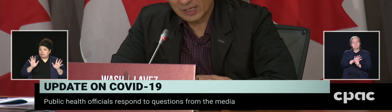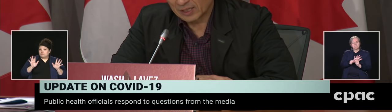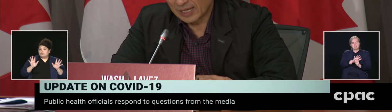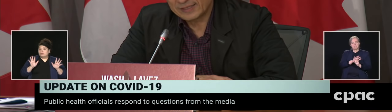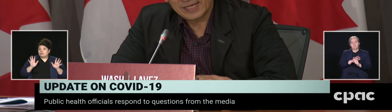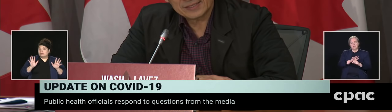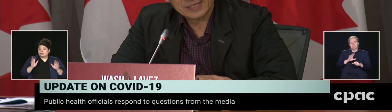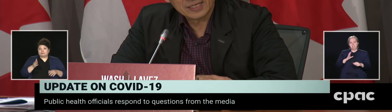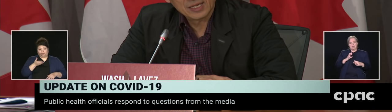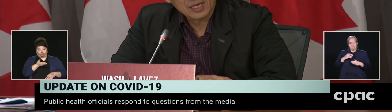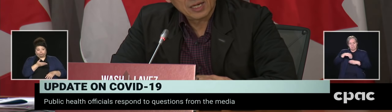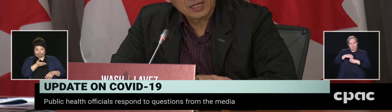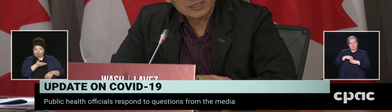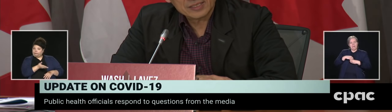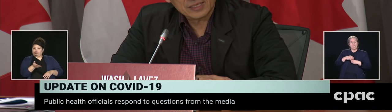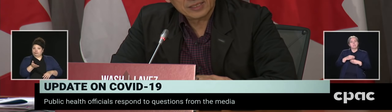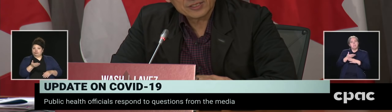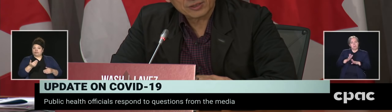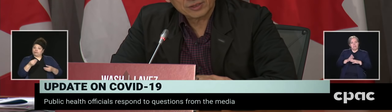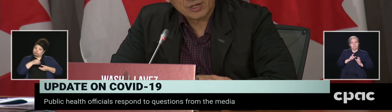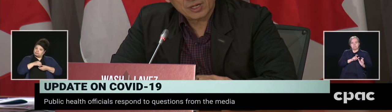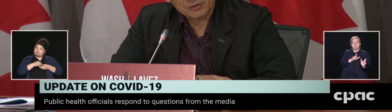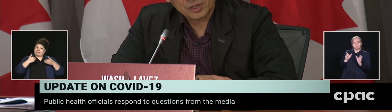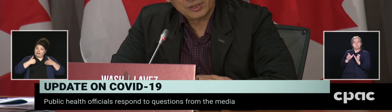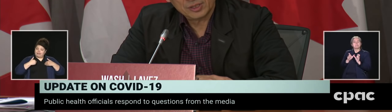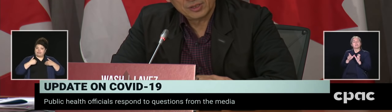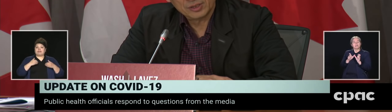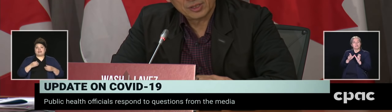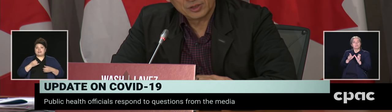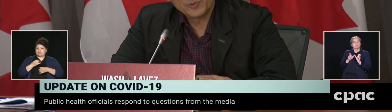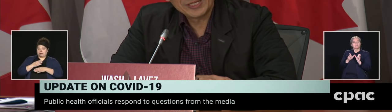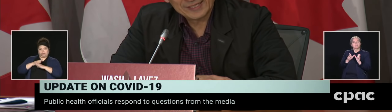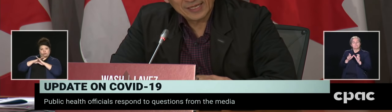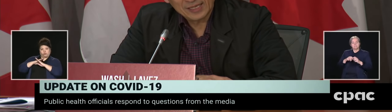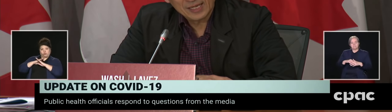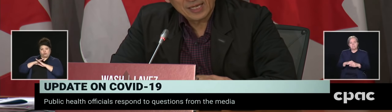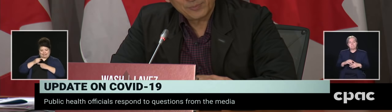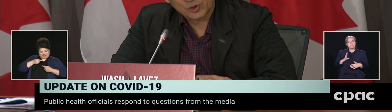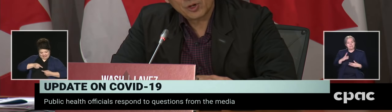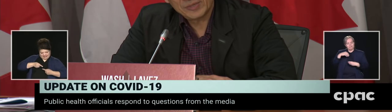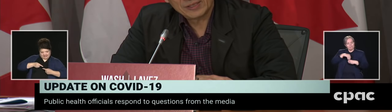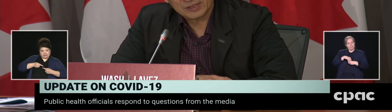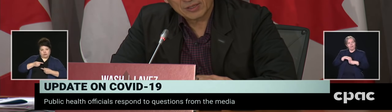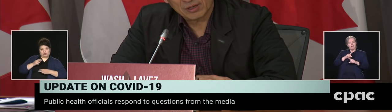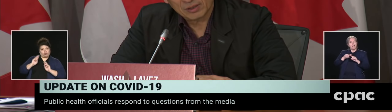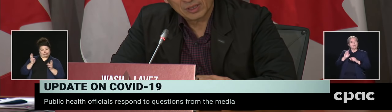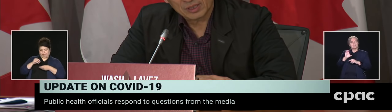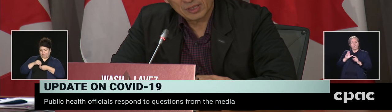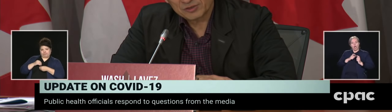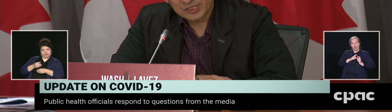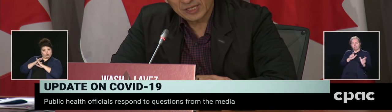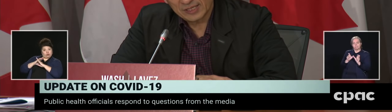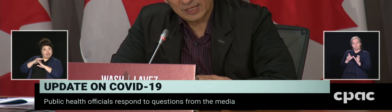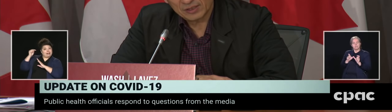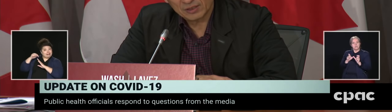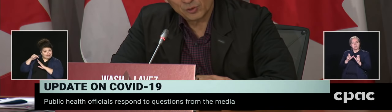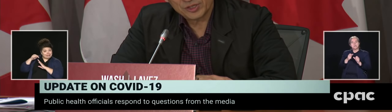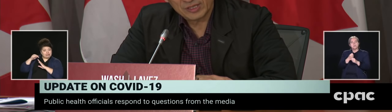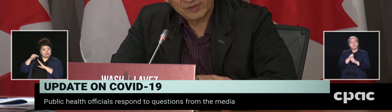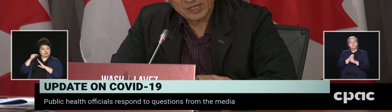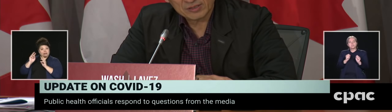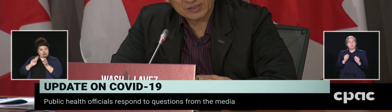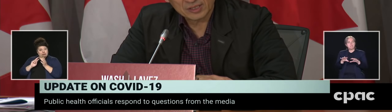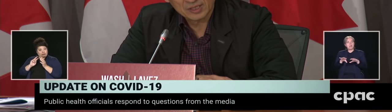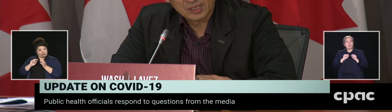n'est pas clair à date, c'est si les anticorps donnent une immunité et pour combien de temps. Jusqu'à date,